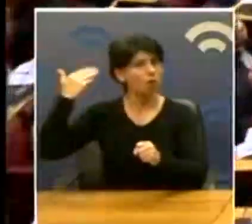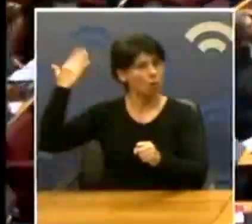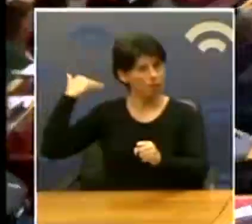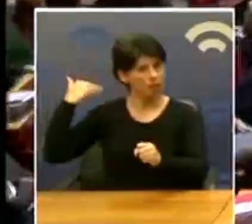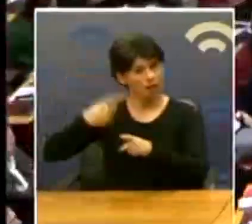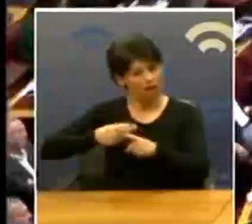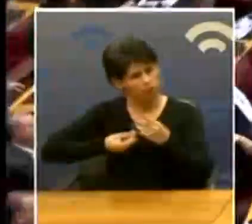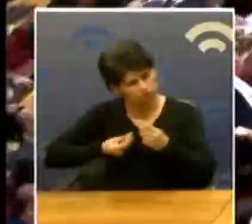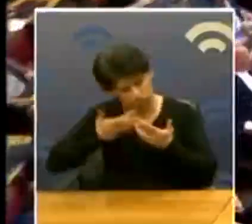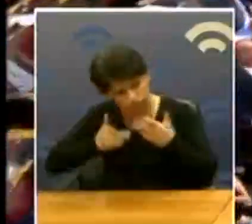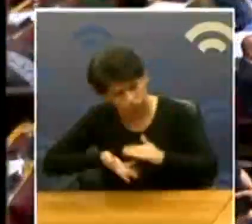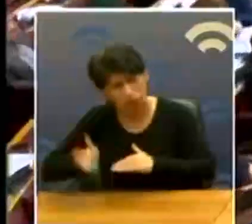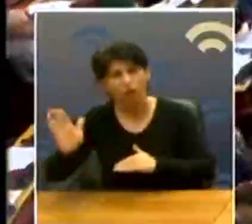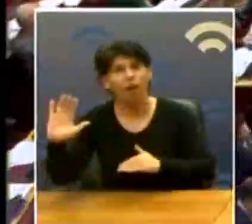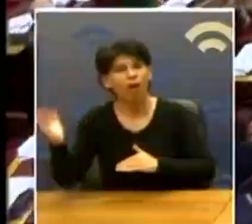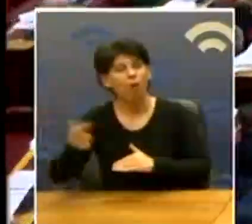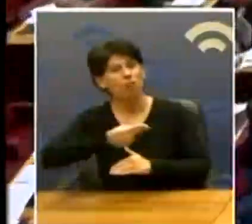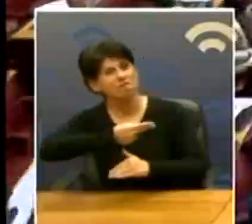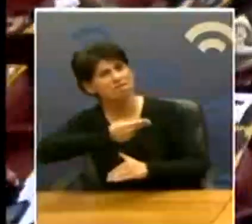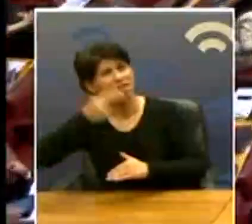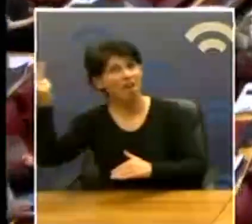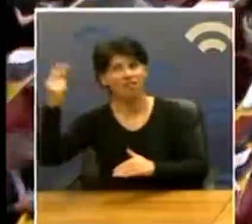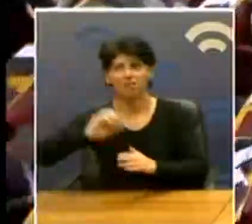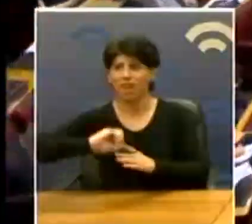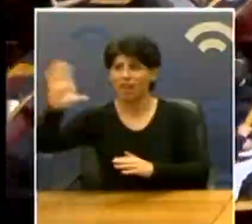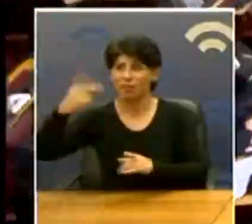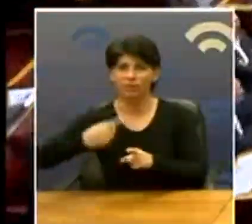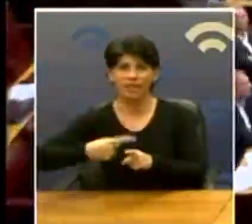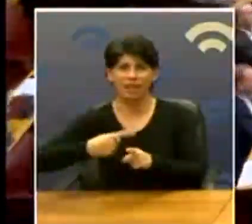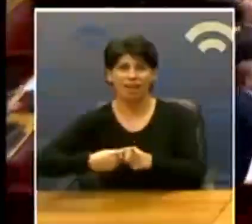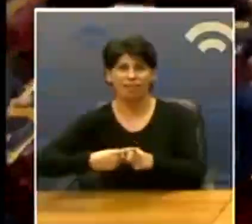περίπτωση μπορεί να έχει συνένεση με αριθμητικό αποτέλεσμα, αλλά δεν είναι μεγάλη.